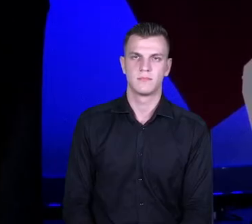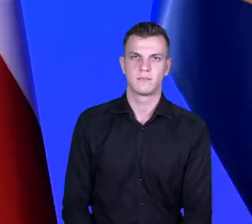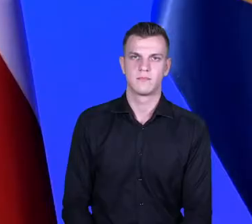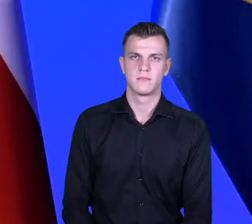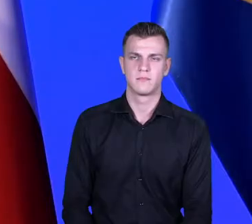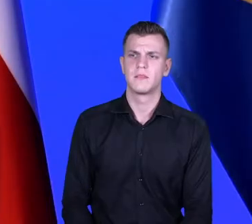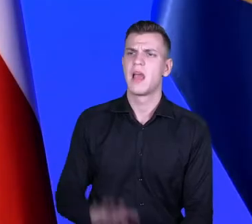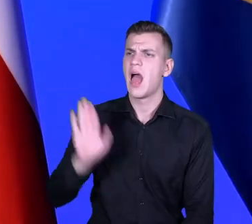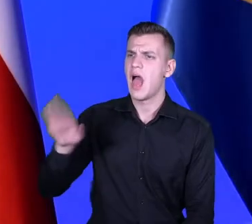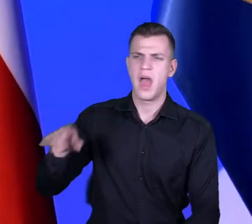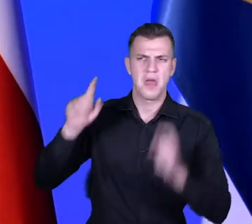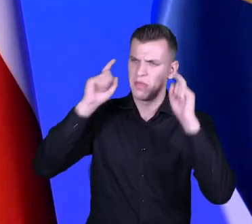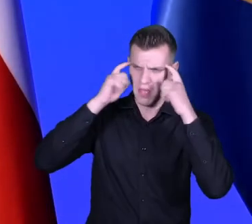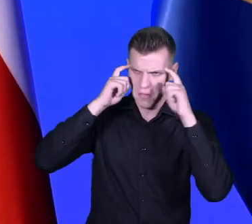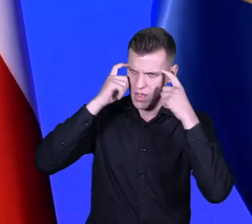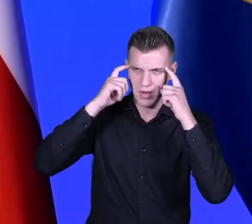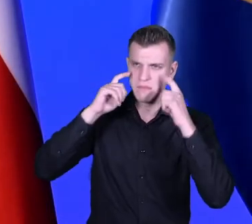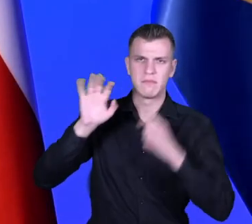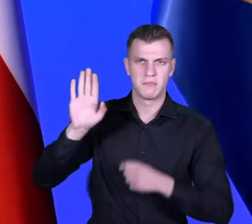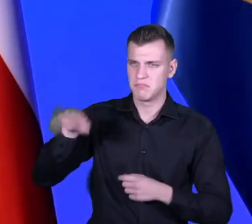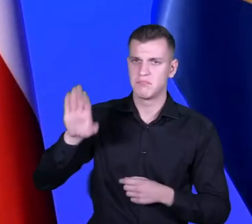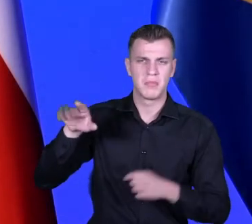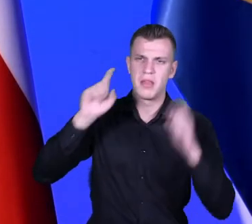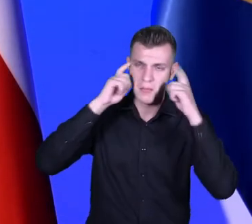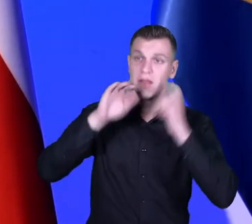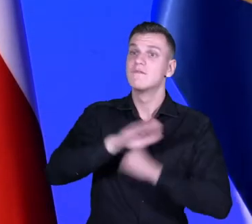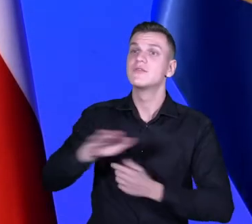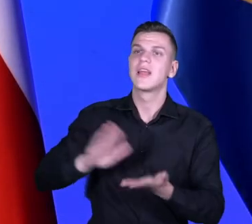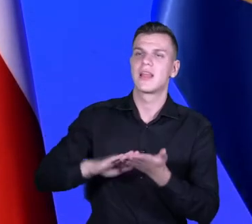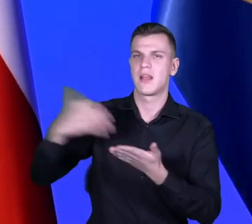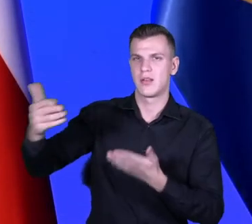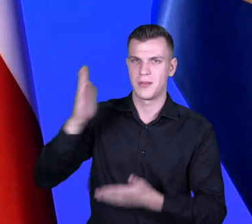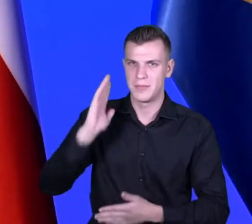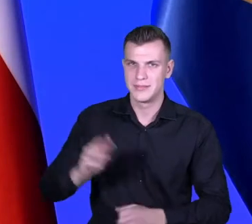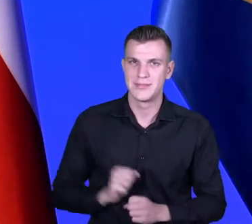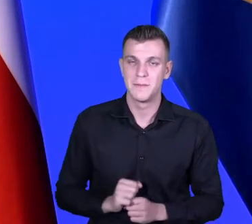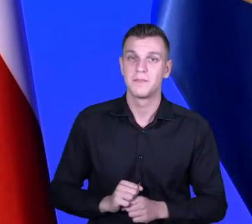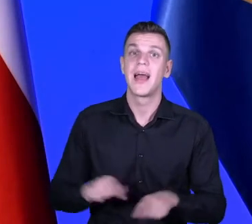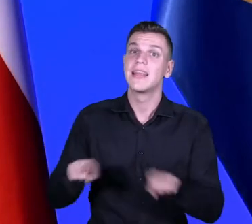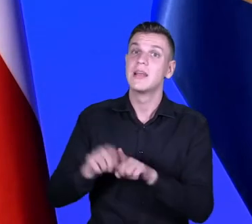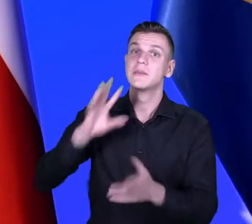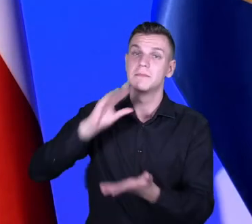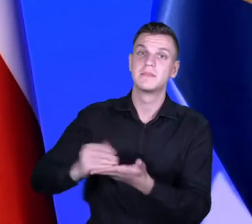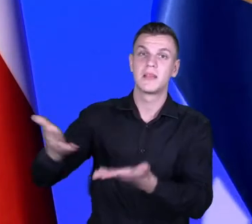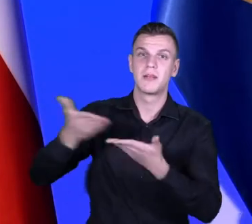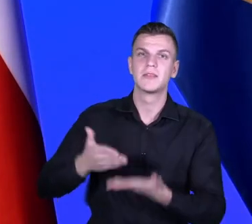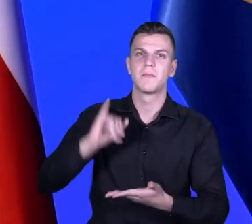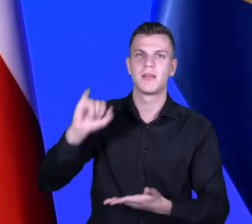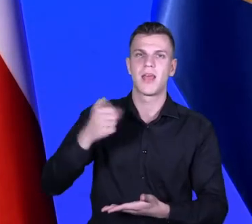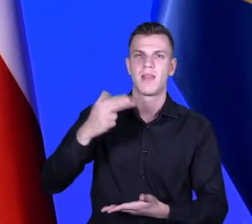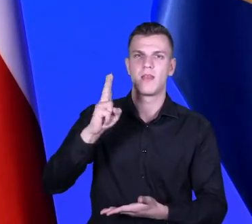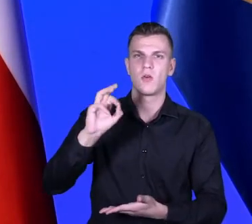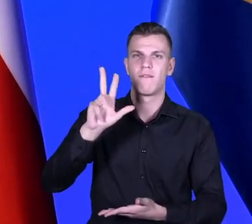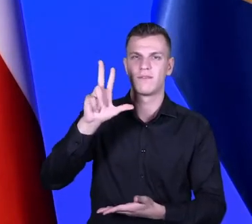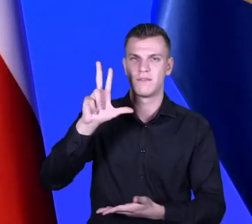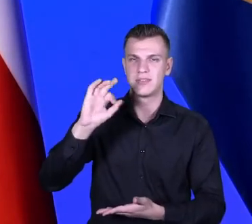Proszę się nie obawiać, dla wszystkich będą tytuły. Zapraszam teraz też ponownie Agnieszkę Jankowską, dyrektorkę